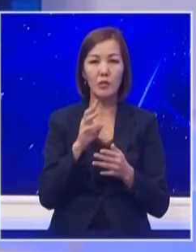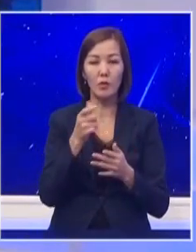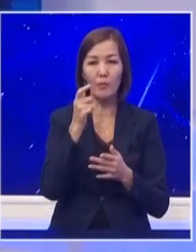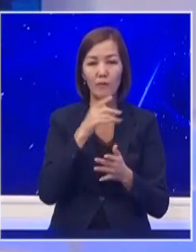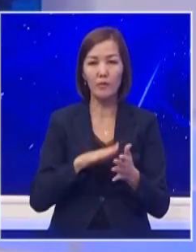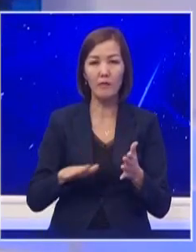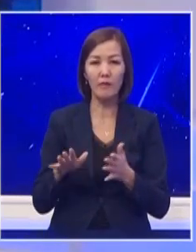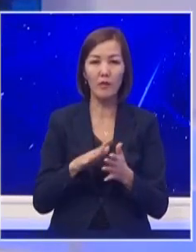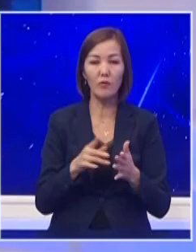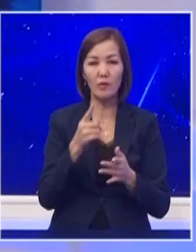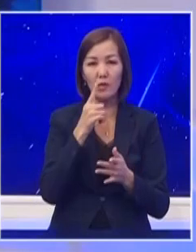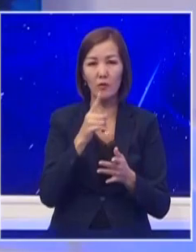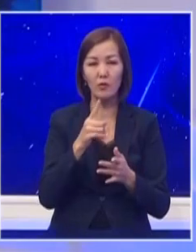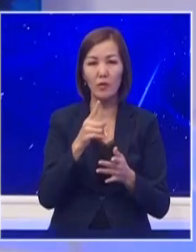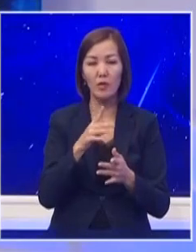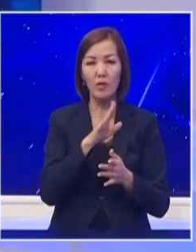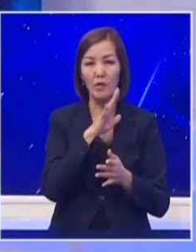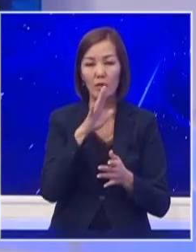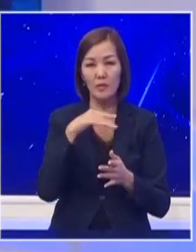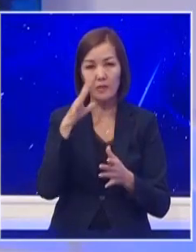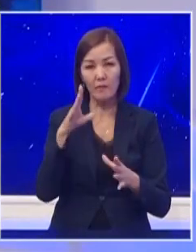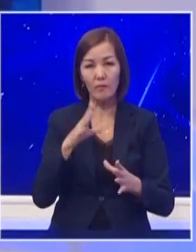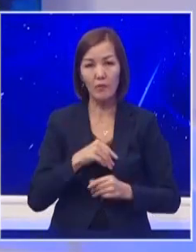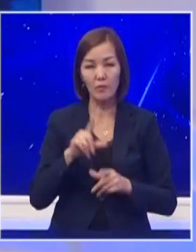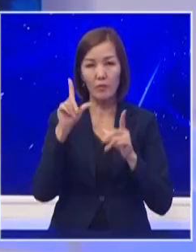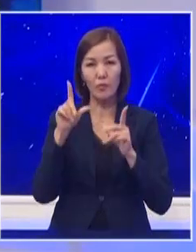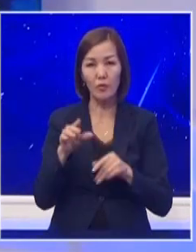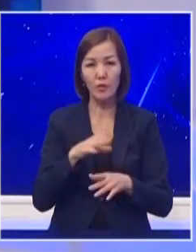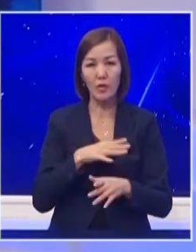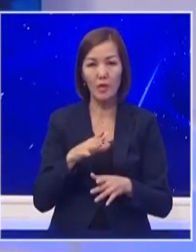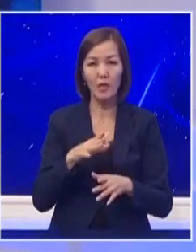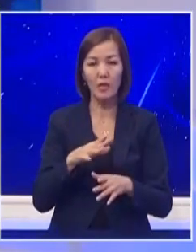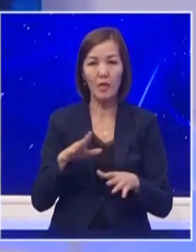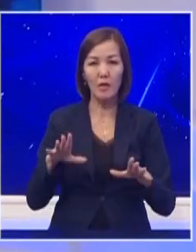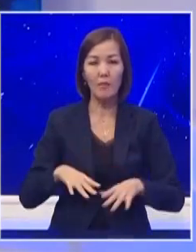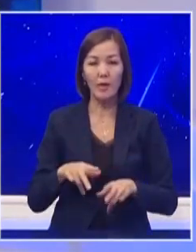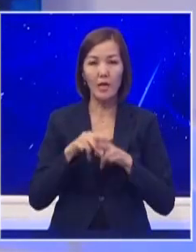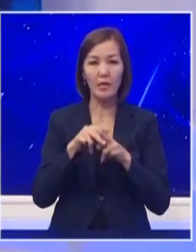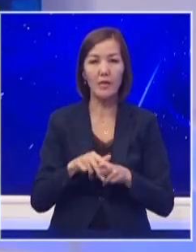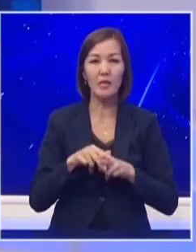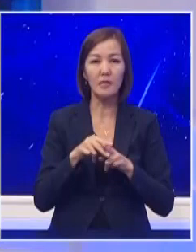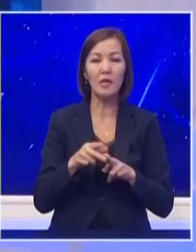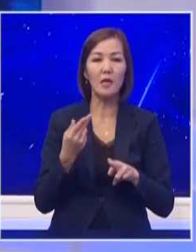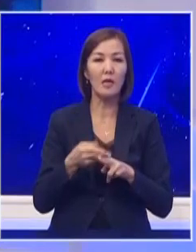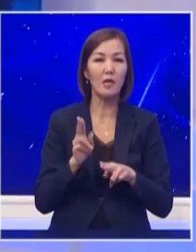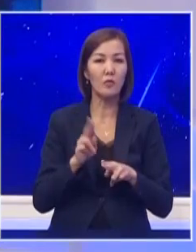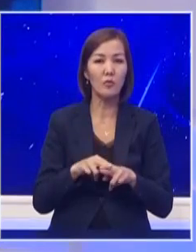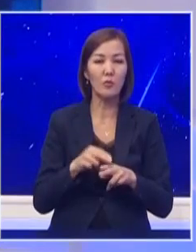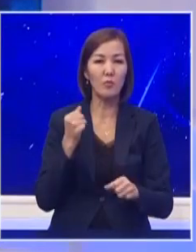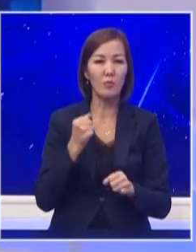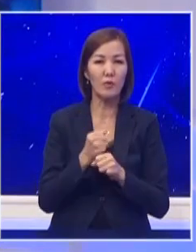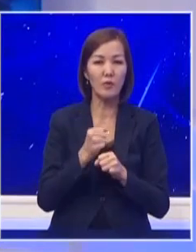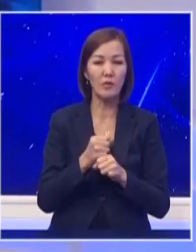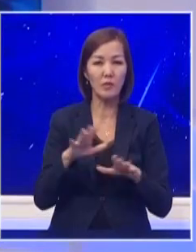панфиловского района накануне Мальчик со своим отцом выехал на пастбище за поселком он решил покататься на лошади которая не подчинившись